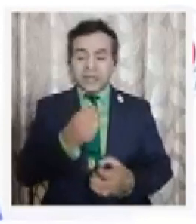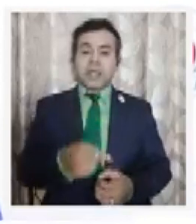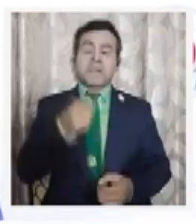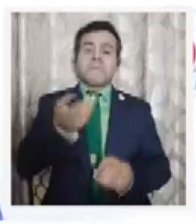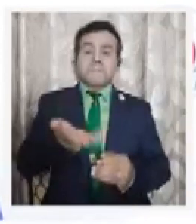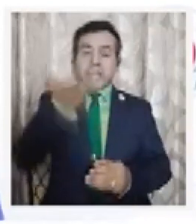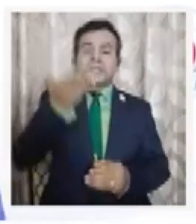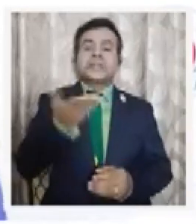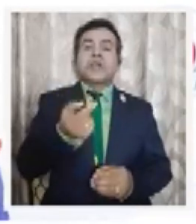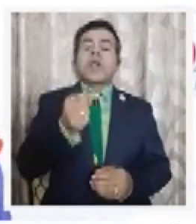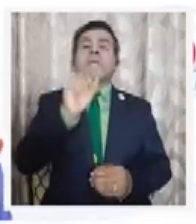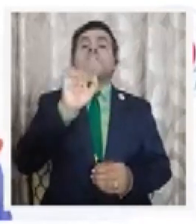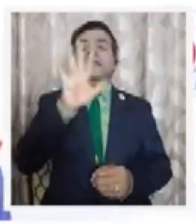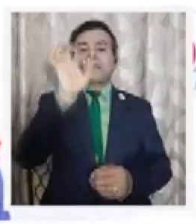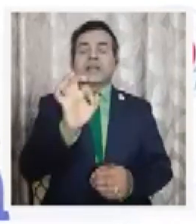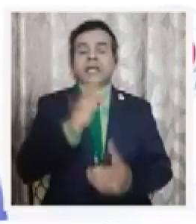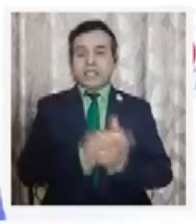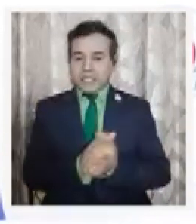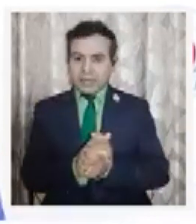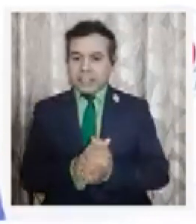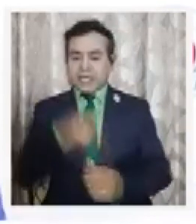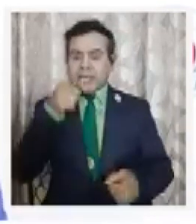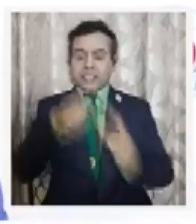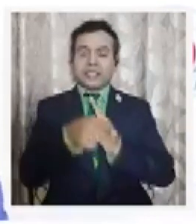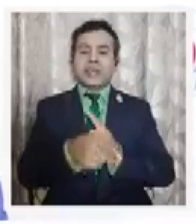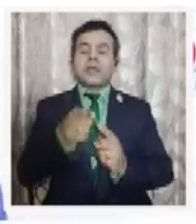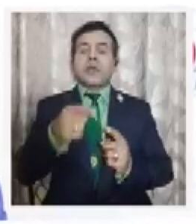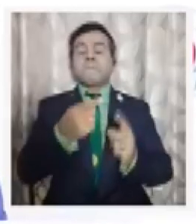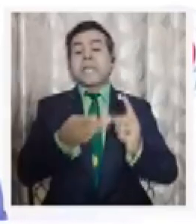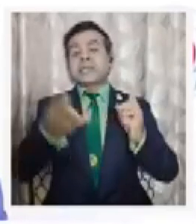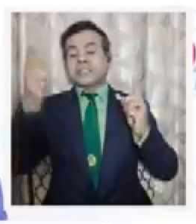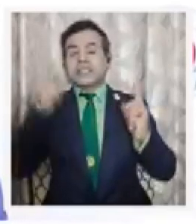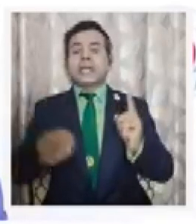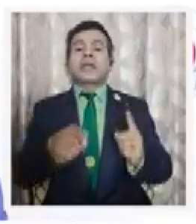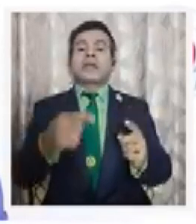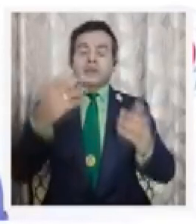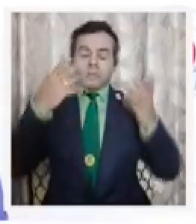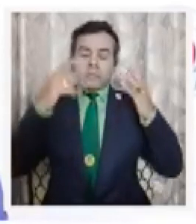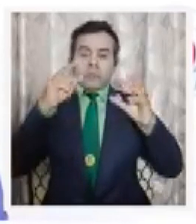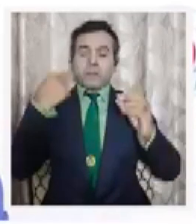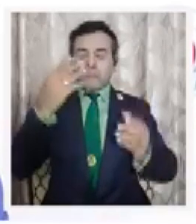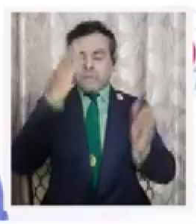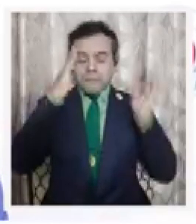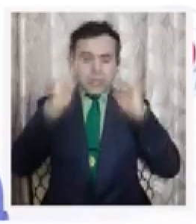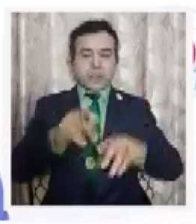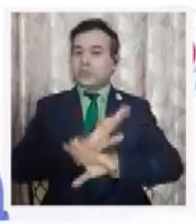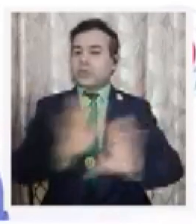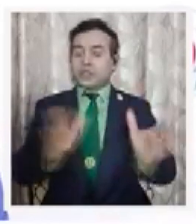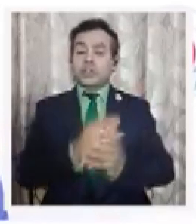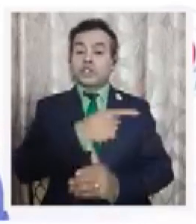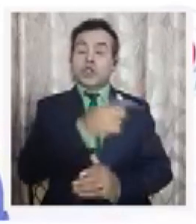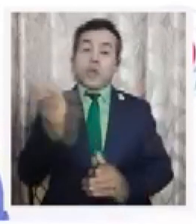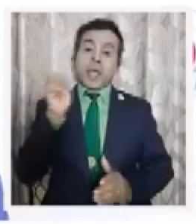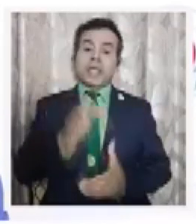উপসর্গগুলি অতীব মাত্রা থাকে এবং আরও কম ভাগ, 3% বা তার কিছু বেশির জন্য এটা